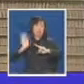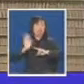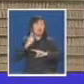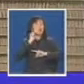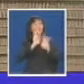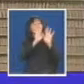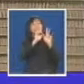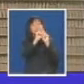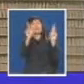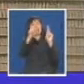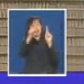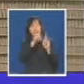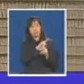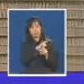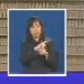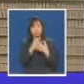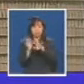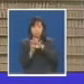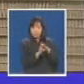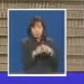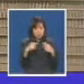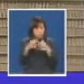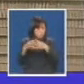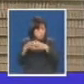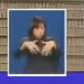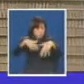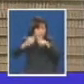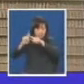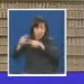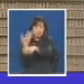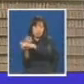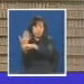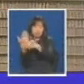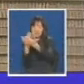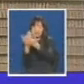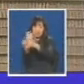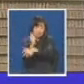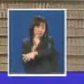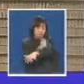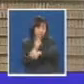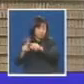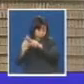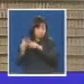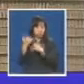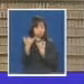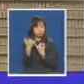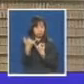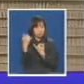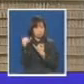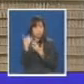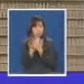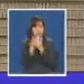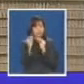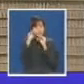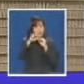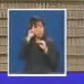องเลยส่วนกลุ่มอื่นๆนะครับค่าแรงนะครับก็ผ่านคณะกรรมการไตรภาคีมาขึ้นไปก็โดยเฉลี่ยประมาณ 10-11 บาทนะ